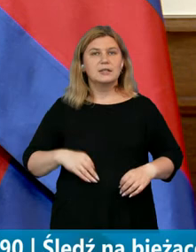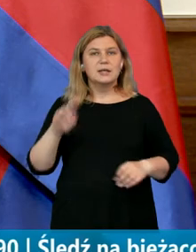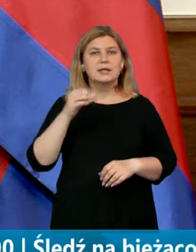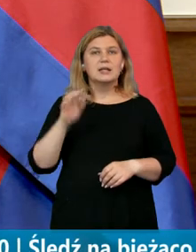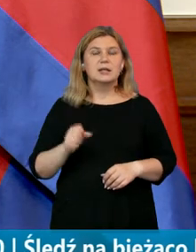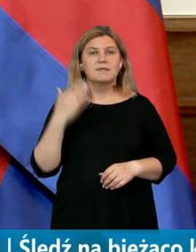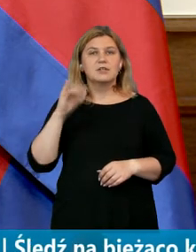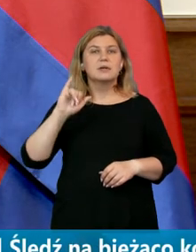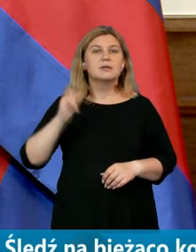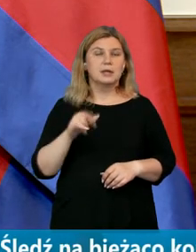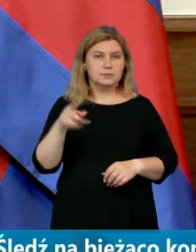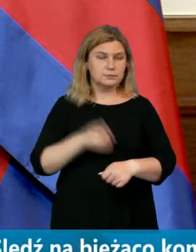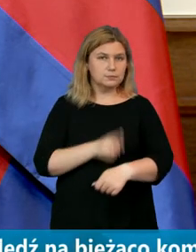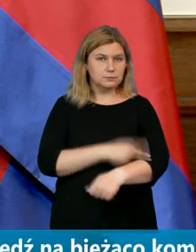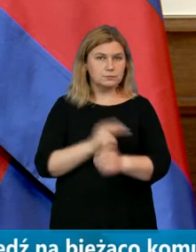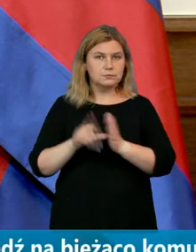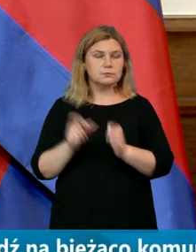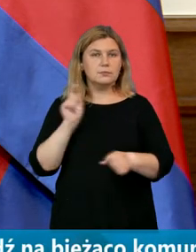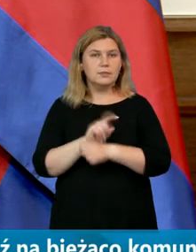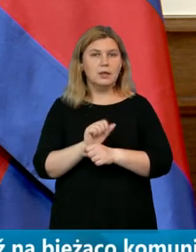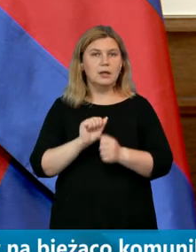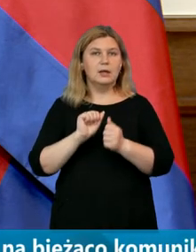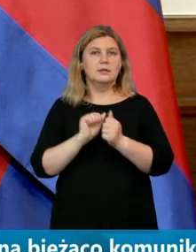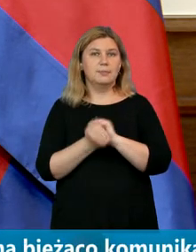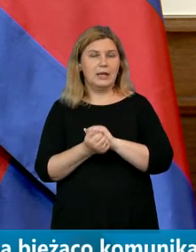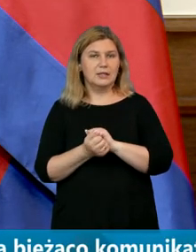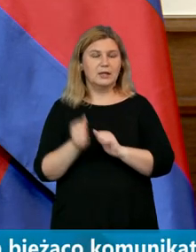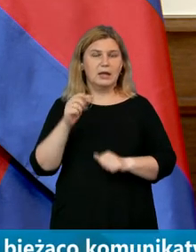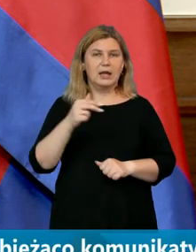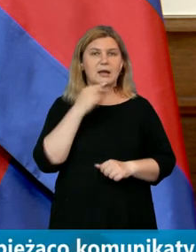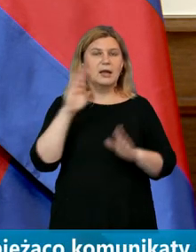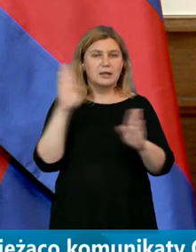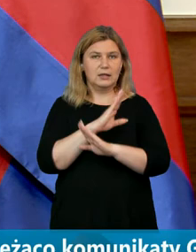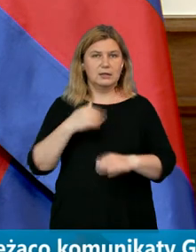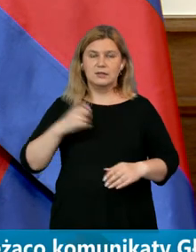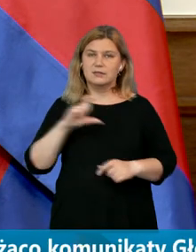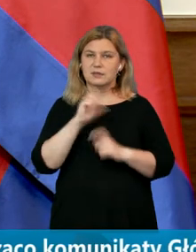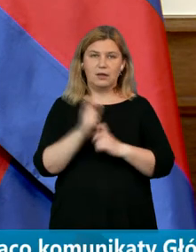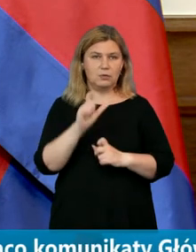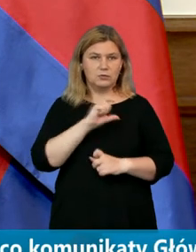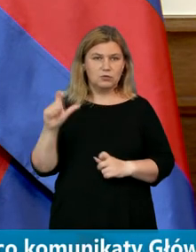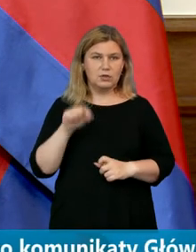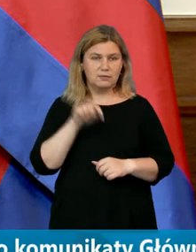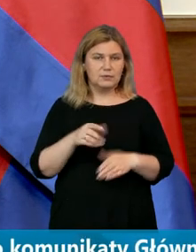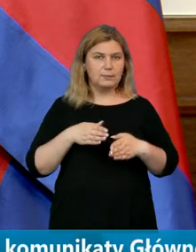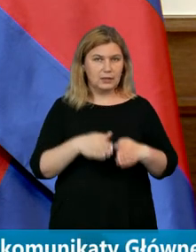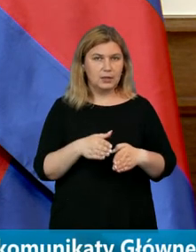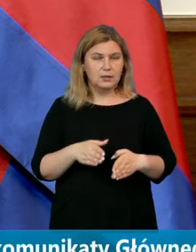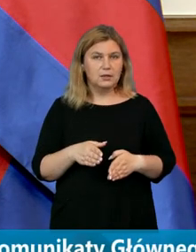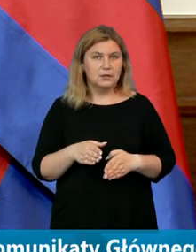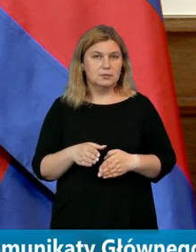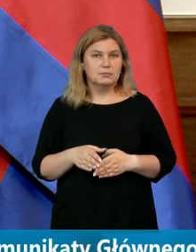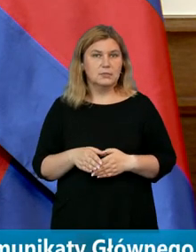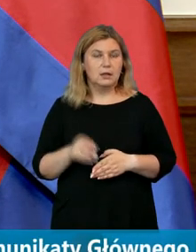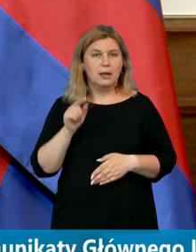jakie kroki podejmie magistra w celu przeciwdziałania zmianom klimatu? Pani Renato, cały czas podejmujemy kroki w tym kierunku.